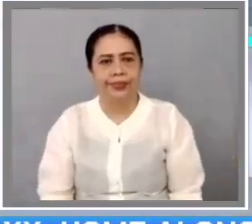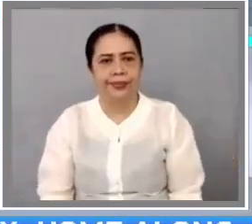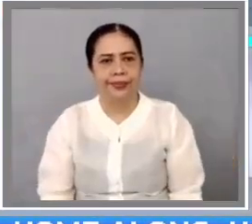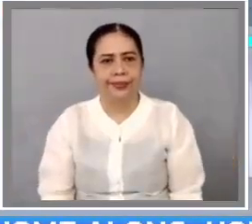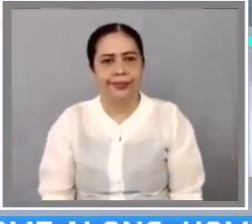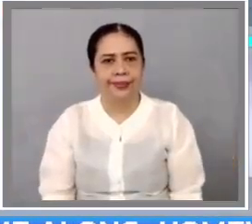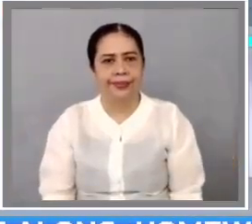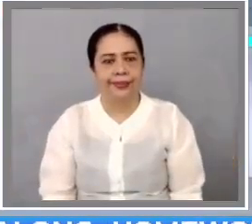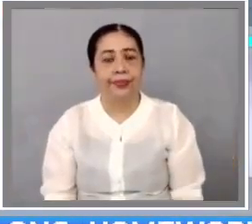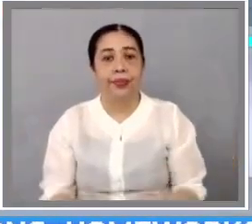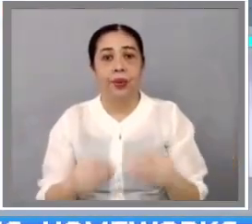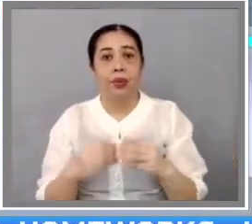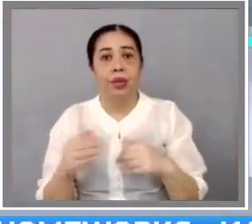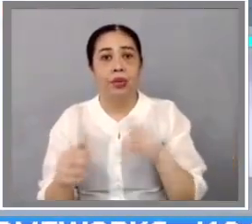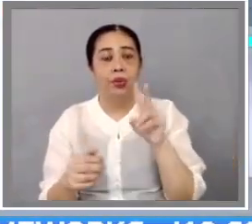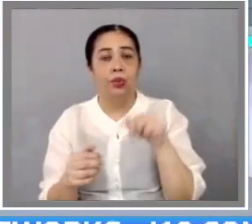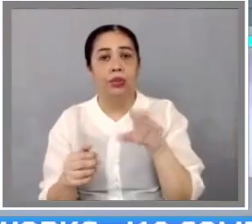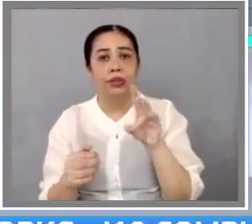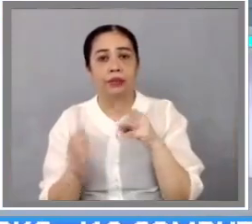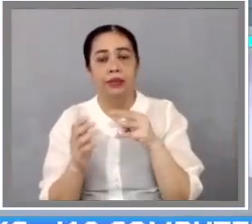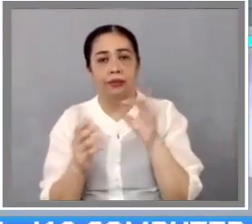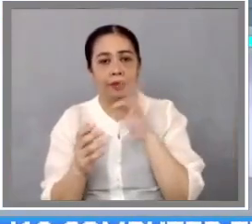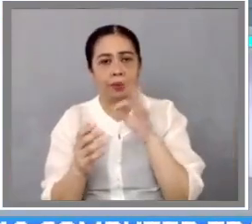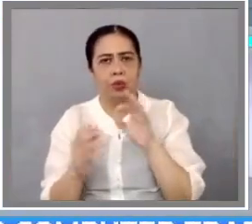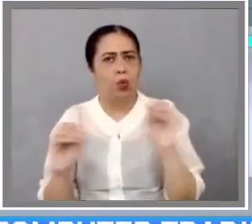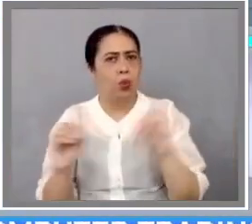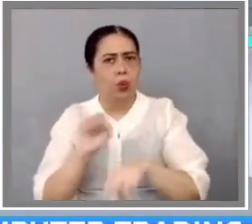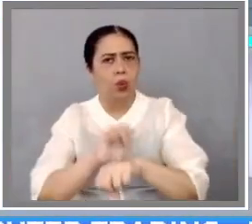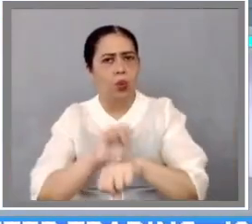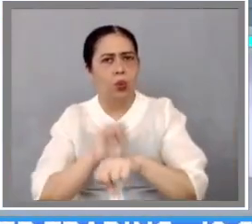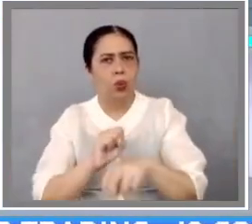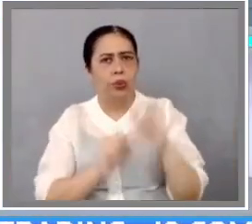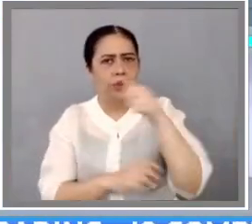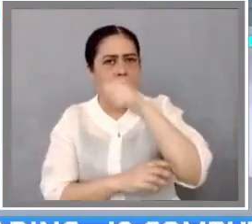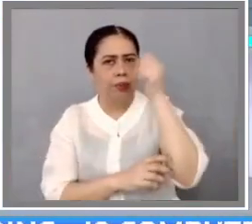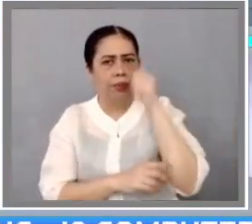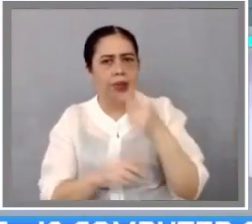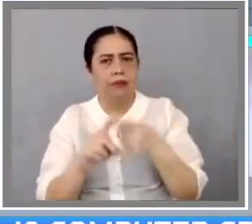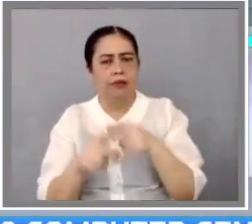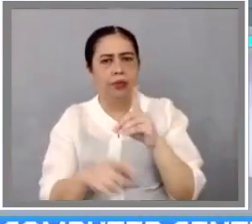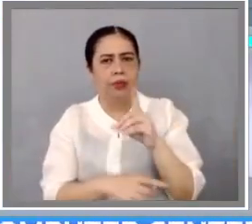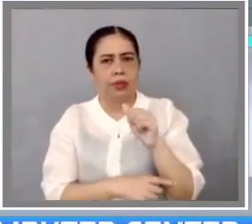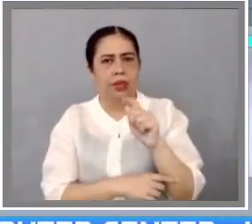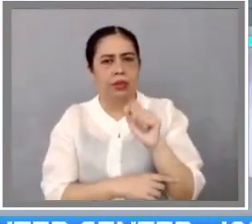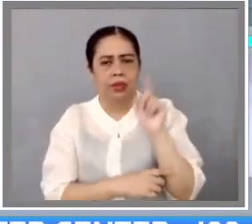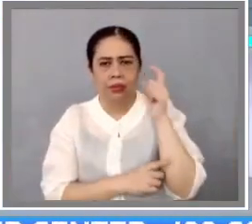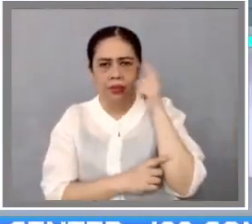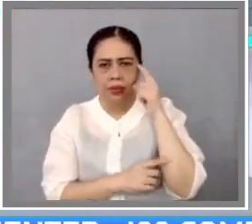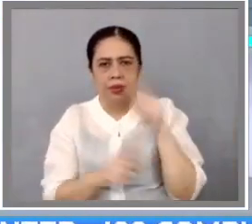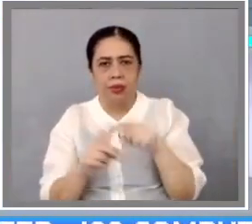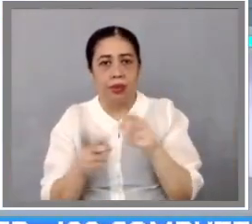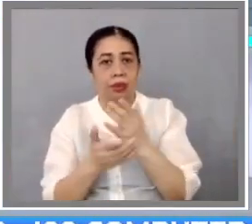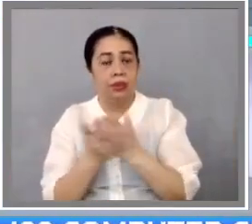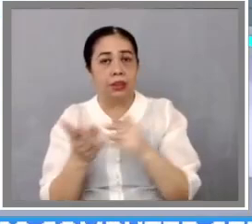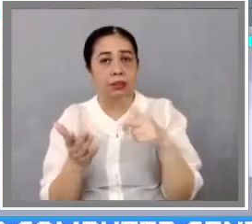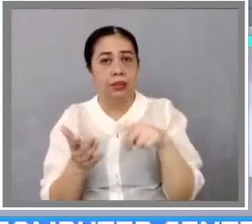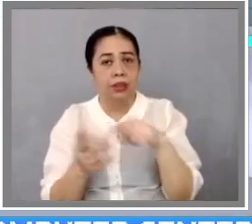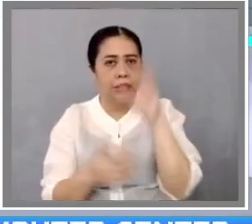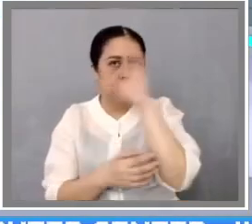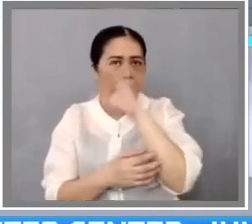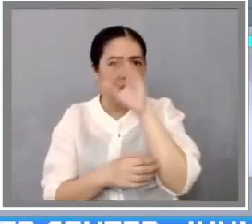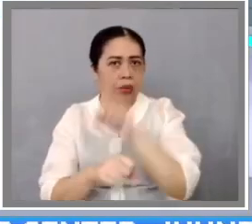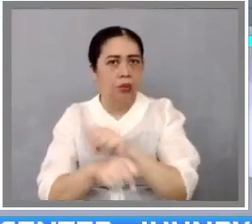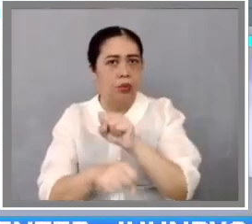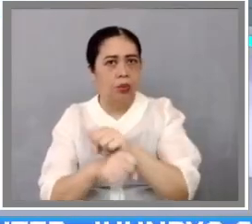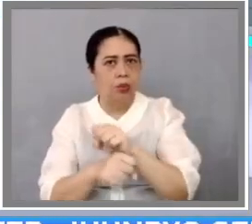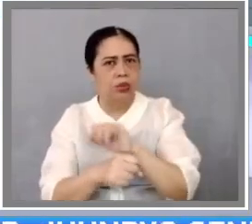Mahigit 2.7 milyon na Filipino ang walang trabaho noong Abril batay po sa datos ng gobyerno. Ang ilan sa kanila naghahanap ng trabaho sa mga job